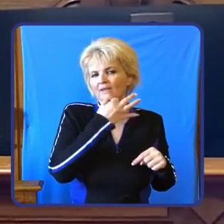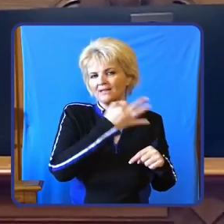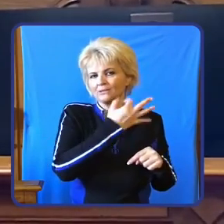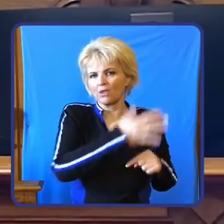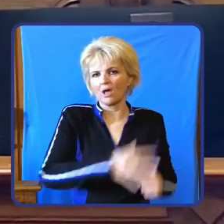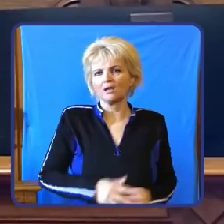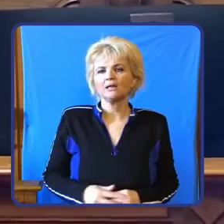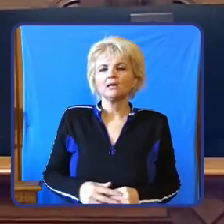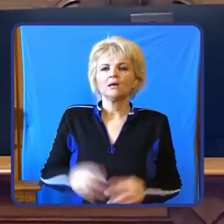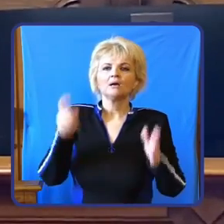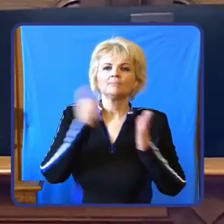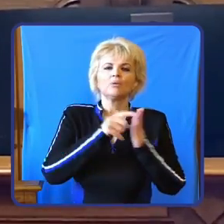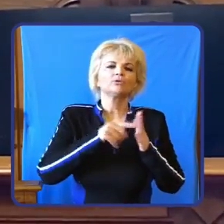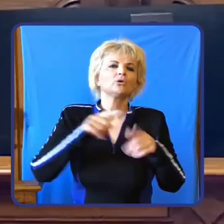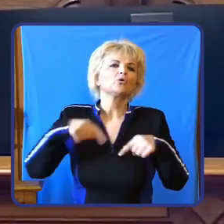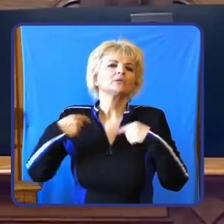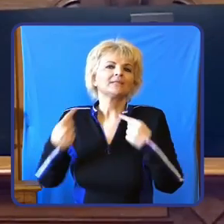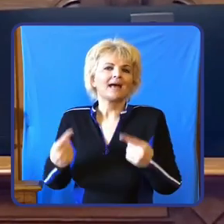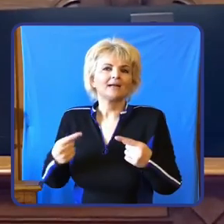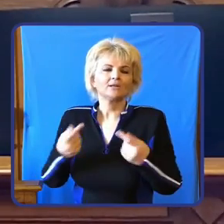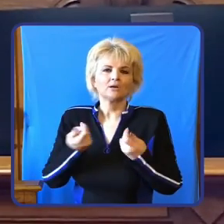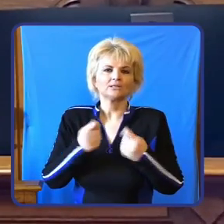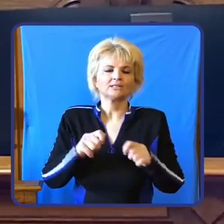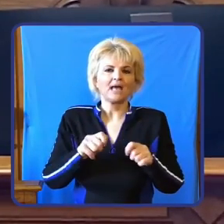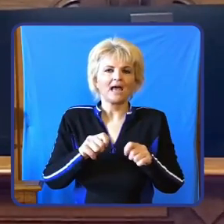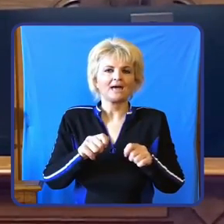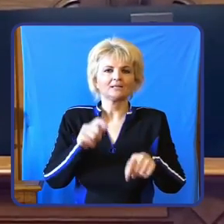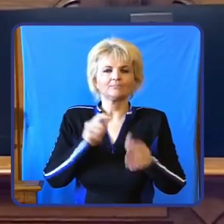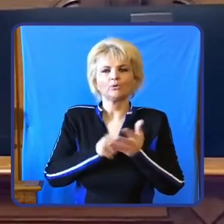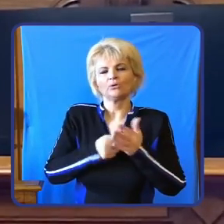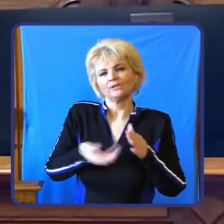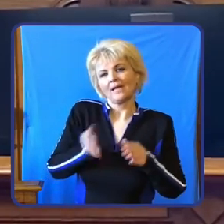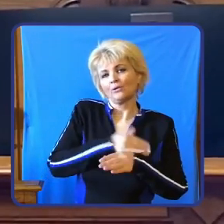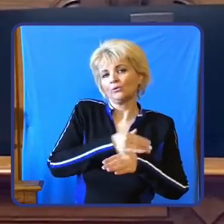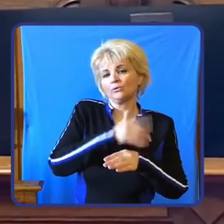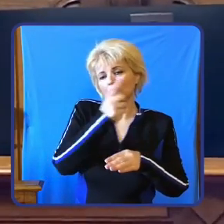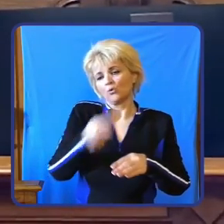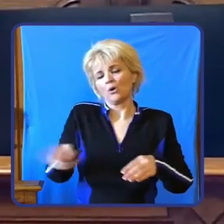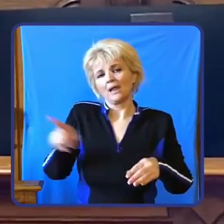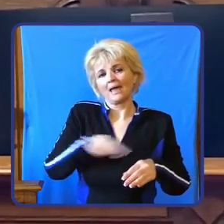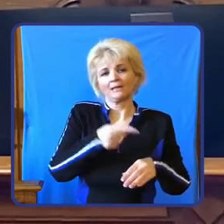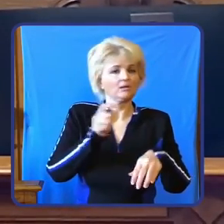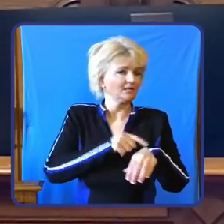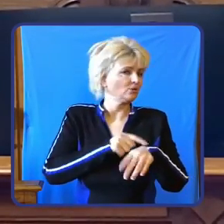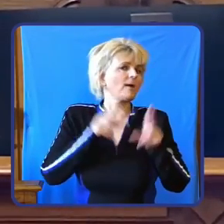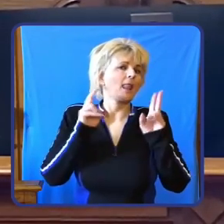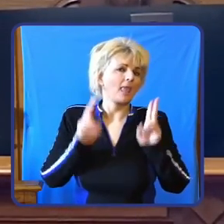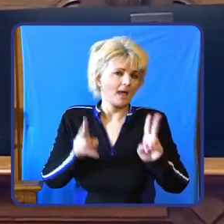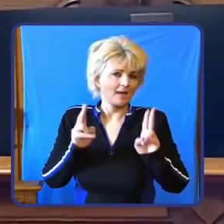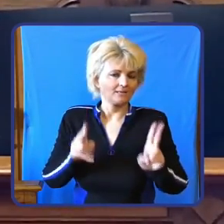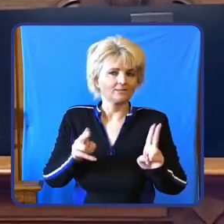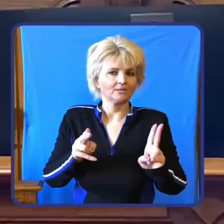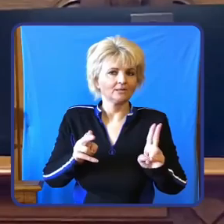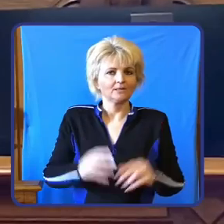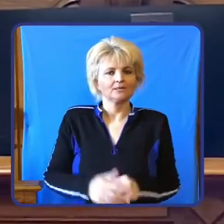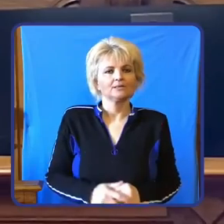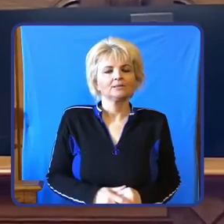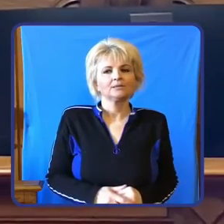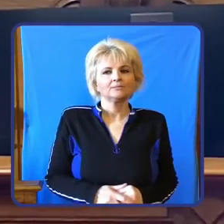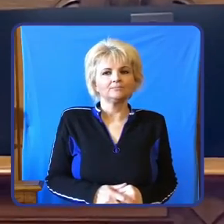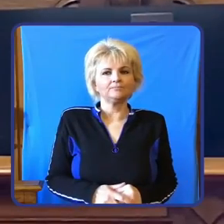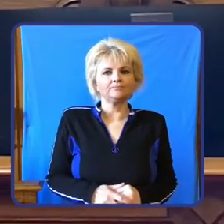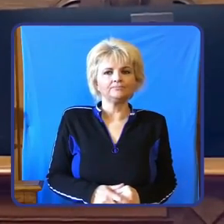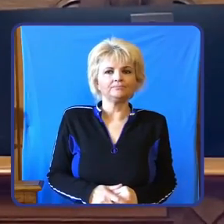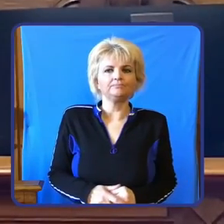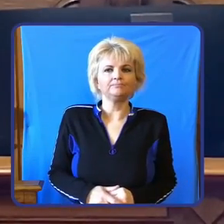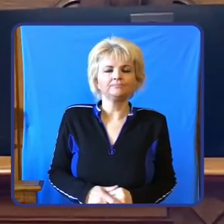szólalni. De a napi rendek után, a zárt napi rend előtt, korlátlan időben, jó? Tehát itt, sőt, hogyha ne adj Isten tényleg